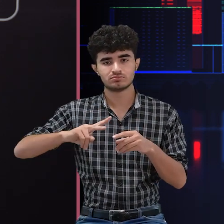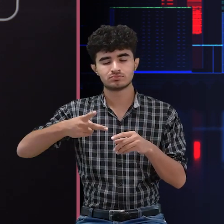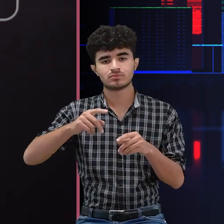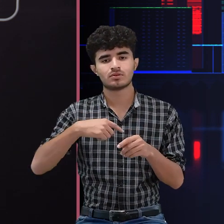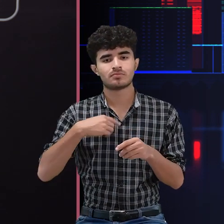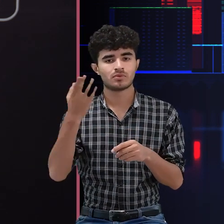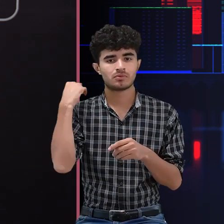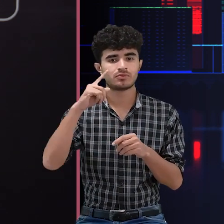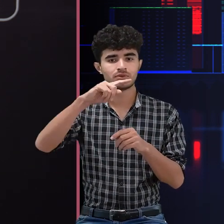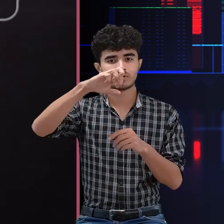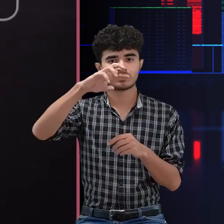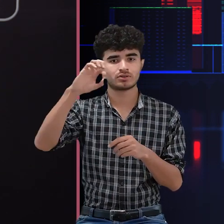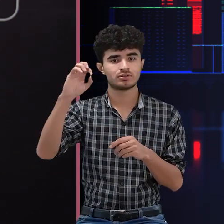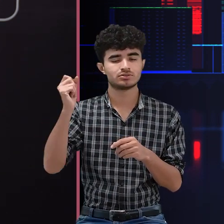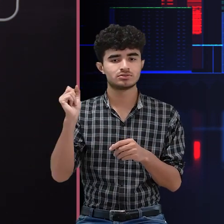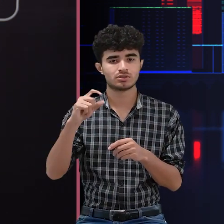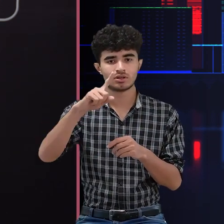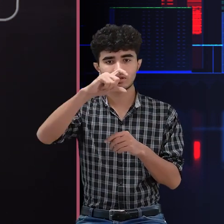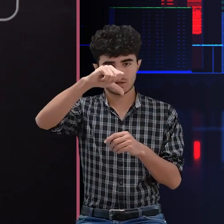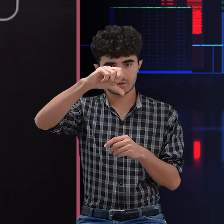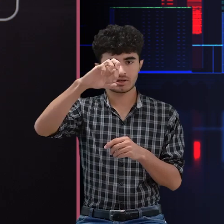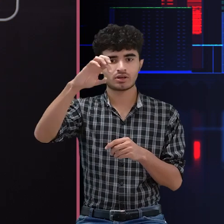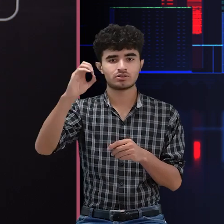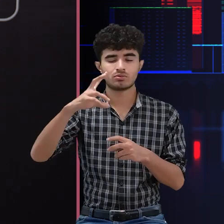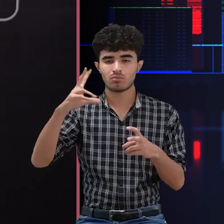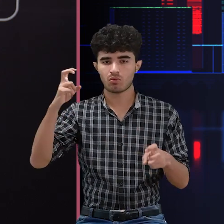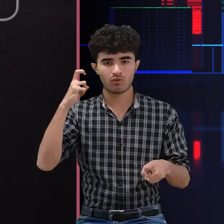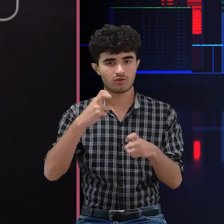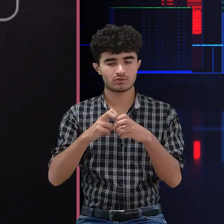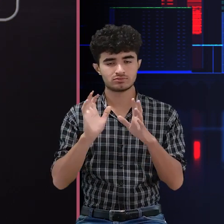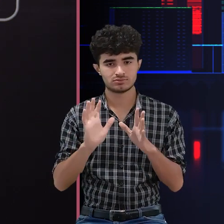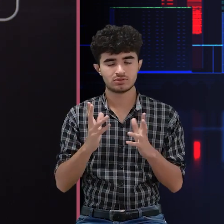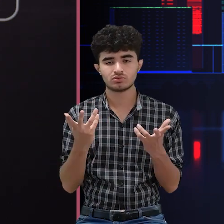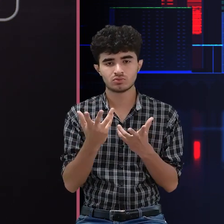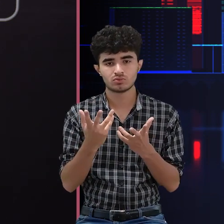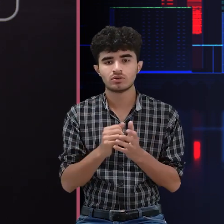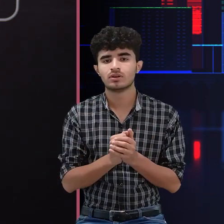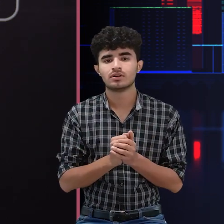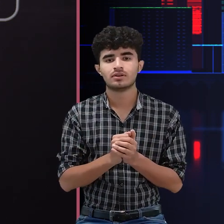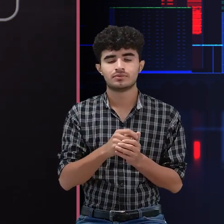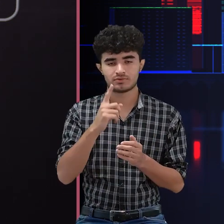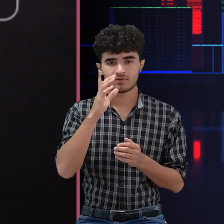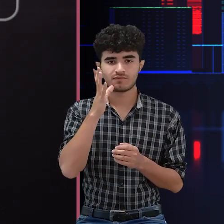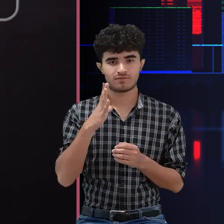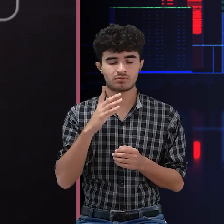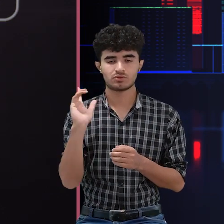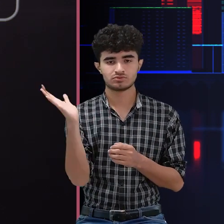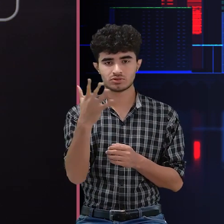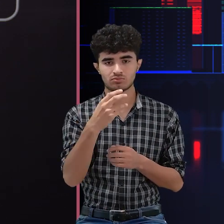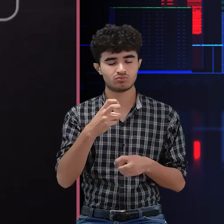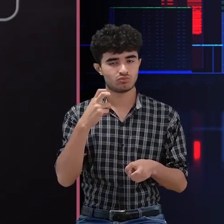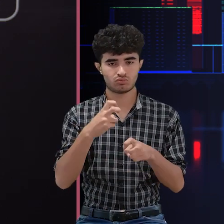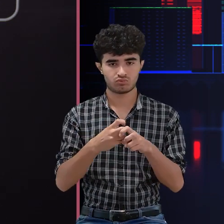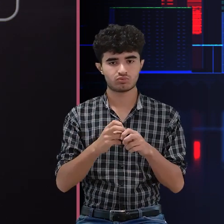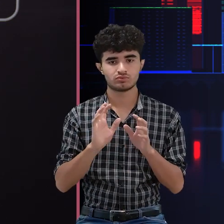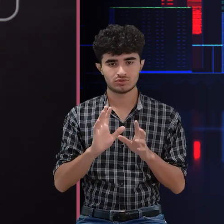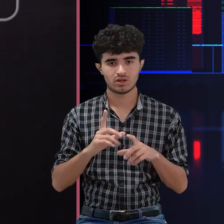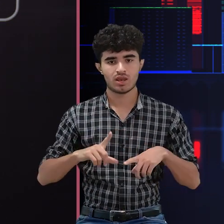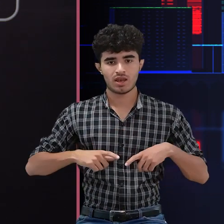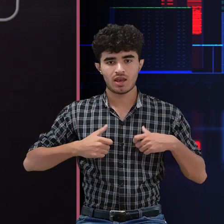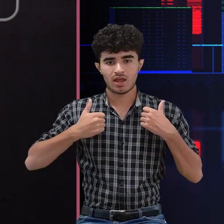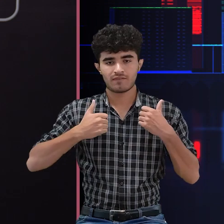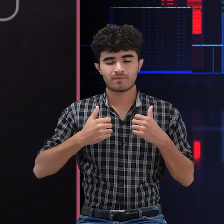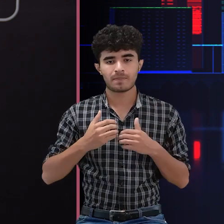से। तो वो फिर आहिस्ता आहिस्ता वो बढ़ता गया और वो ज़माना जो था 80 की दिहाई,